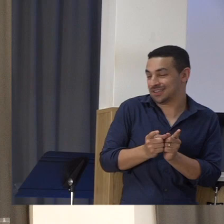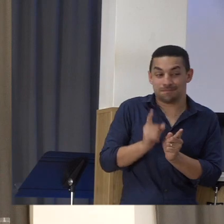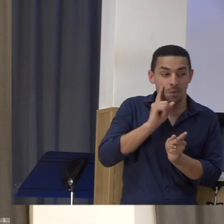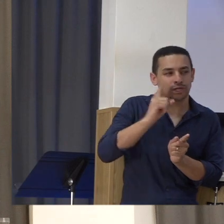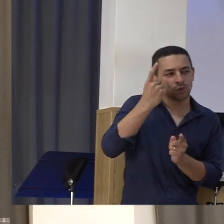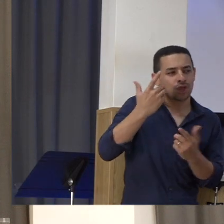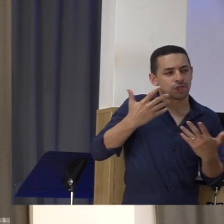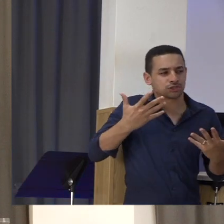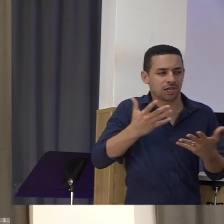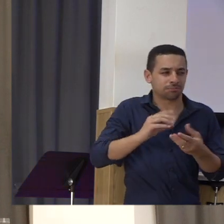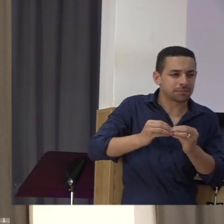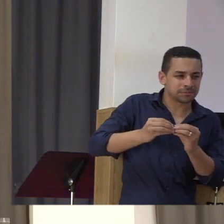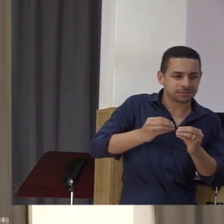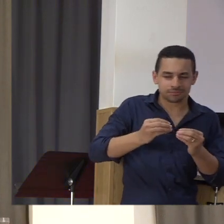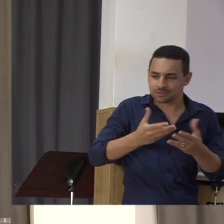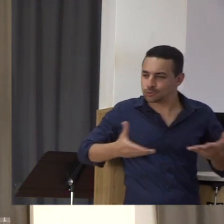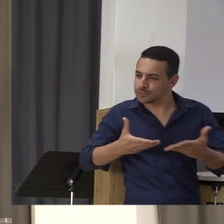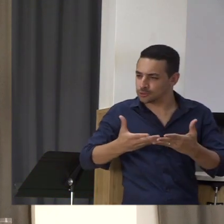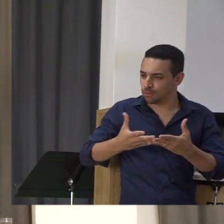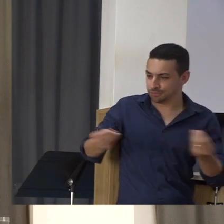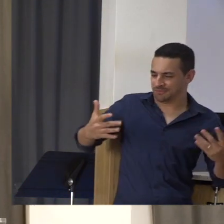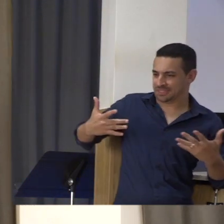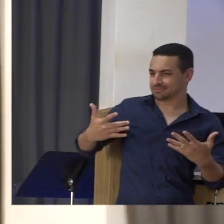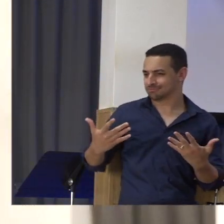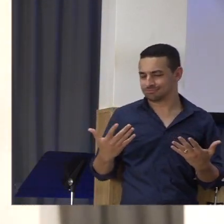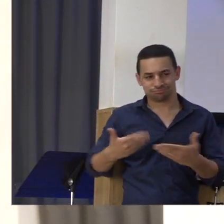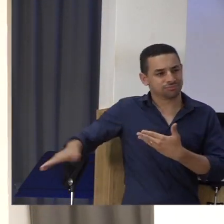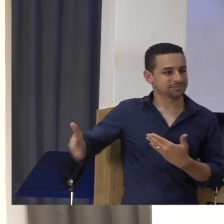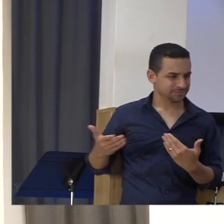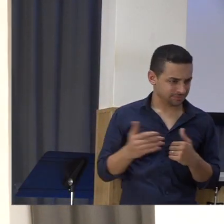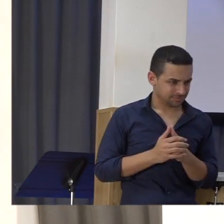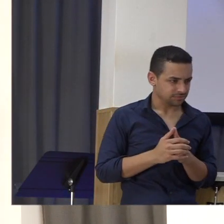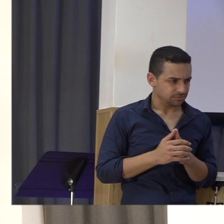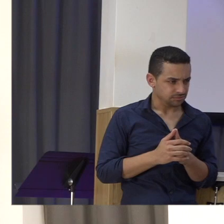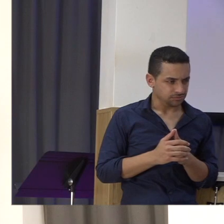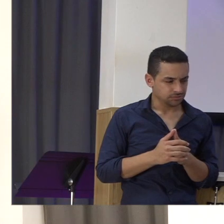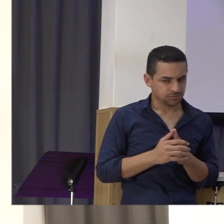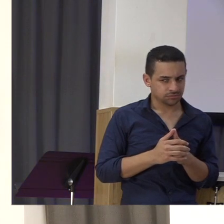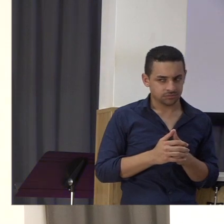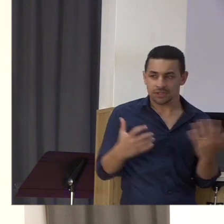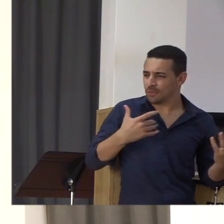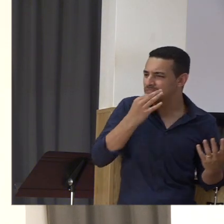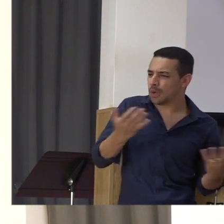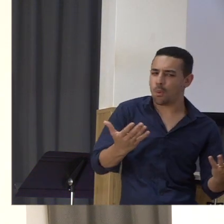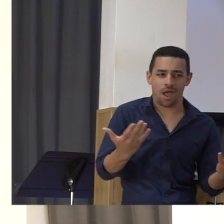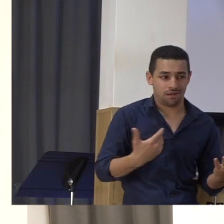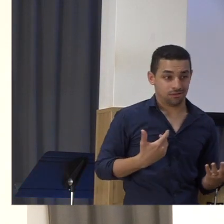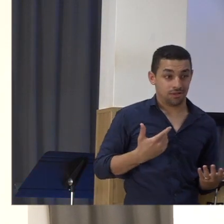avait réglé sa situation avec les gens difficiles. Je suis en train de dire que la réalité nous prouve